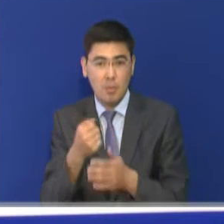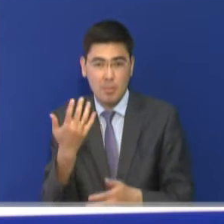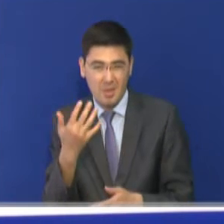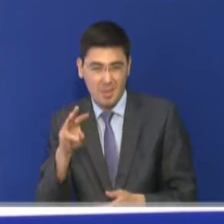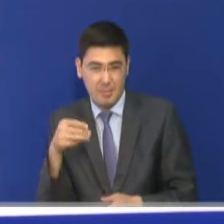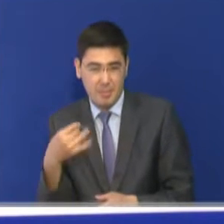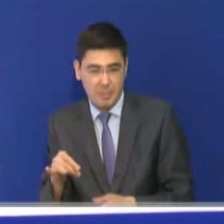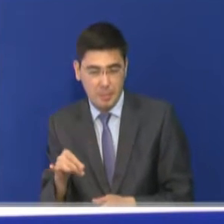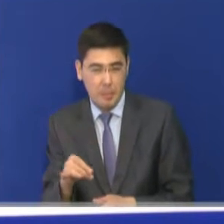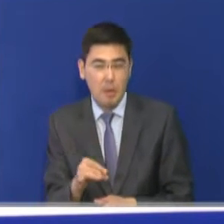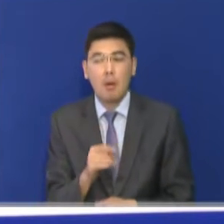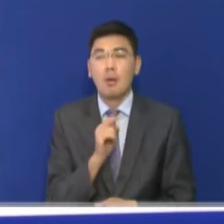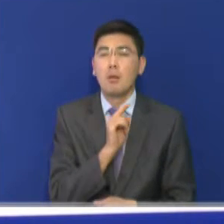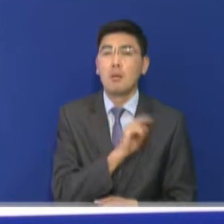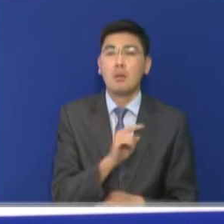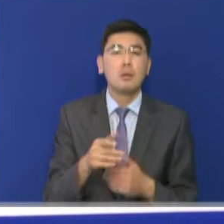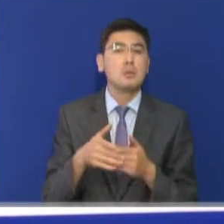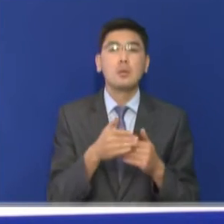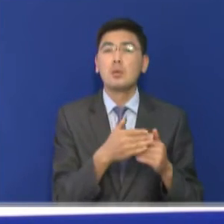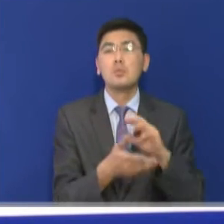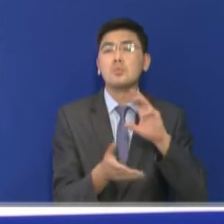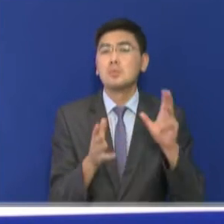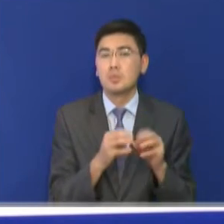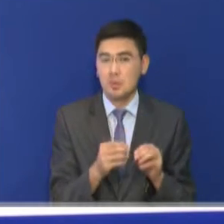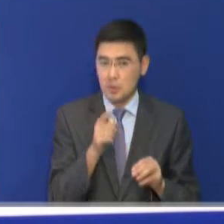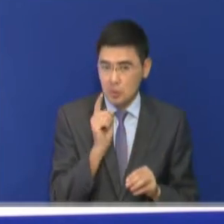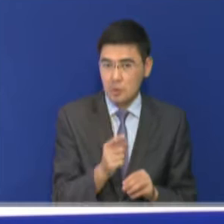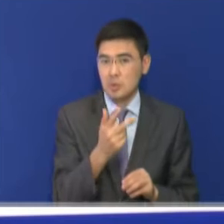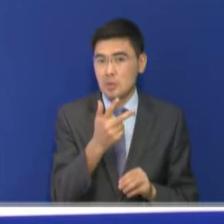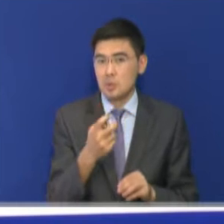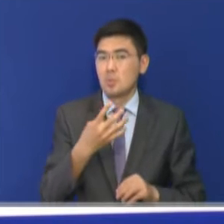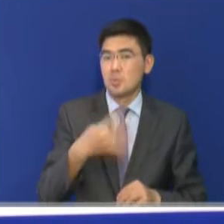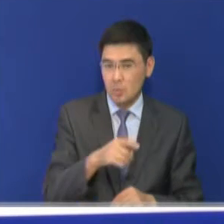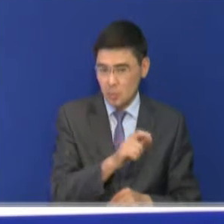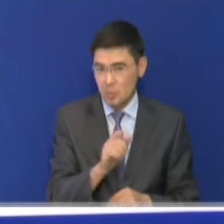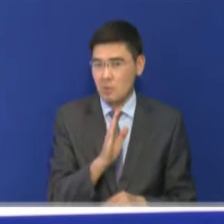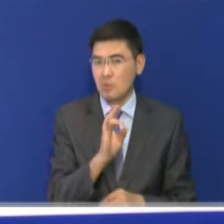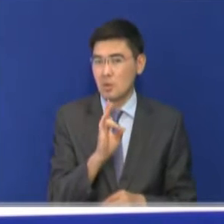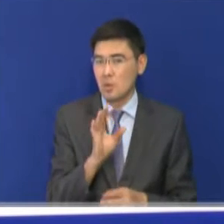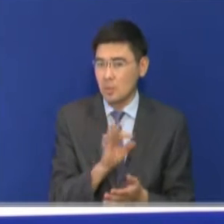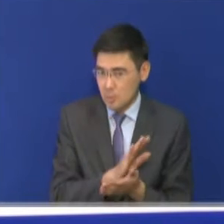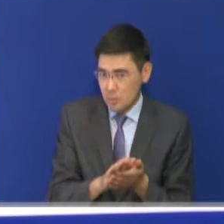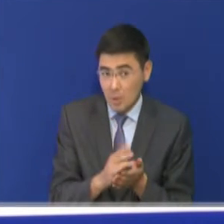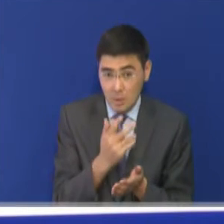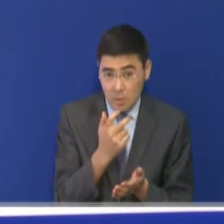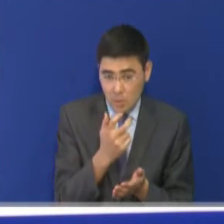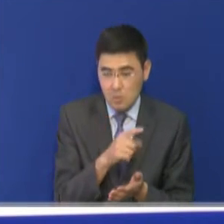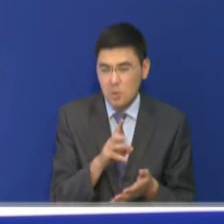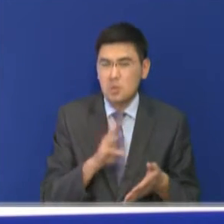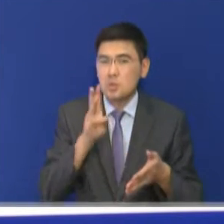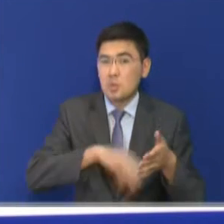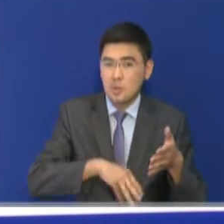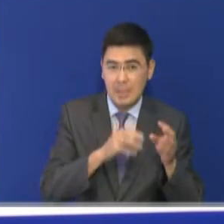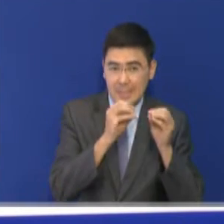соблюдать ограничительные требования наказаны уже 1340 восточно-казахстанцев. При этом около 300 из них получили штраф